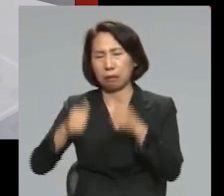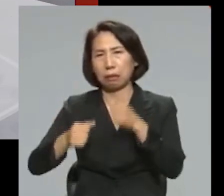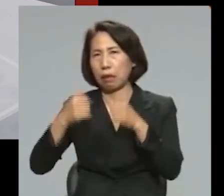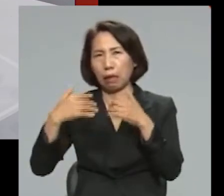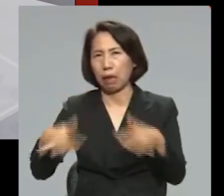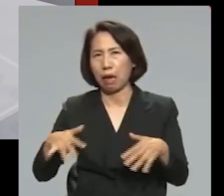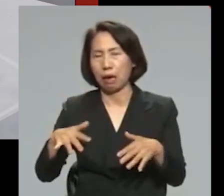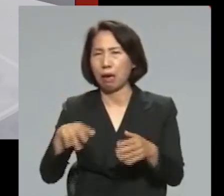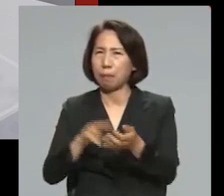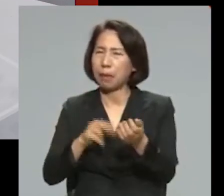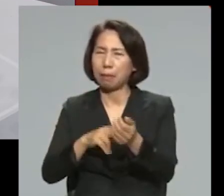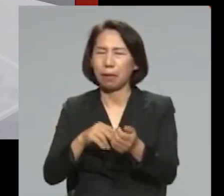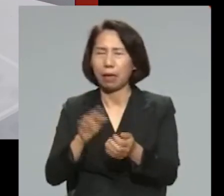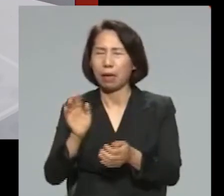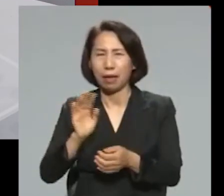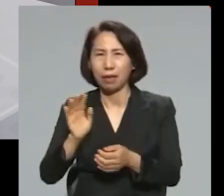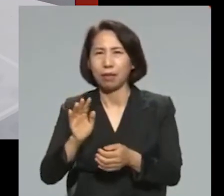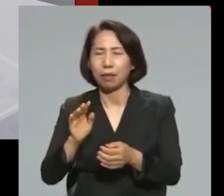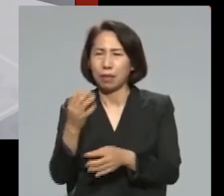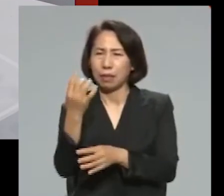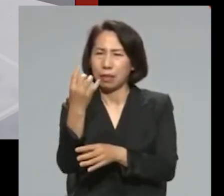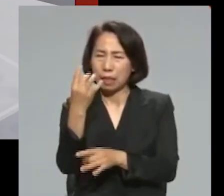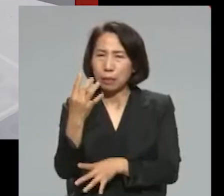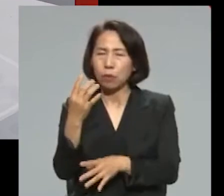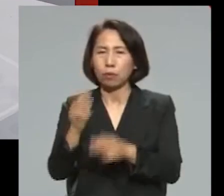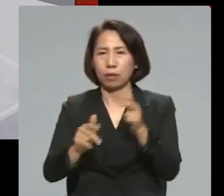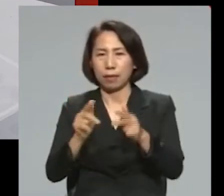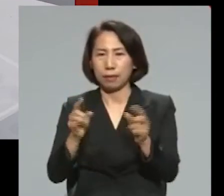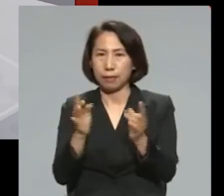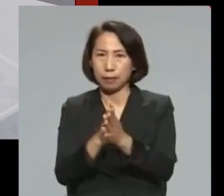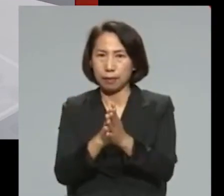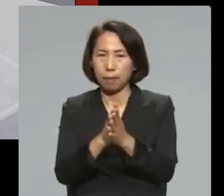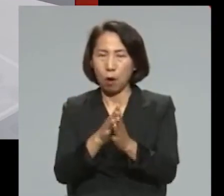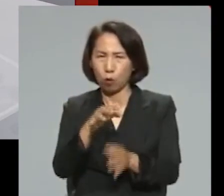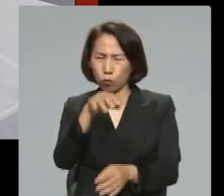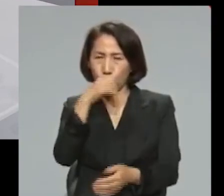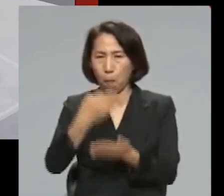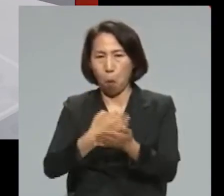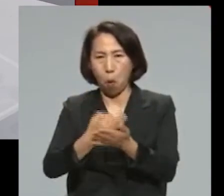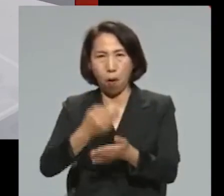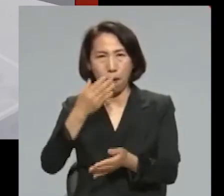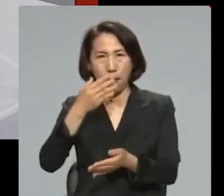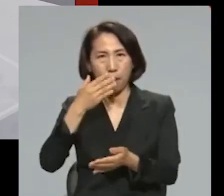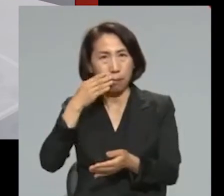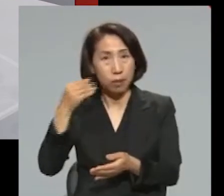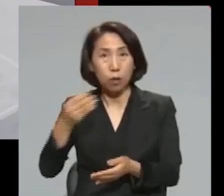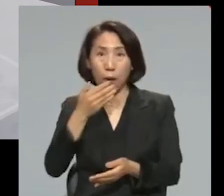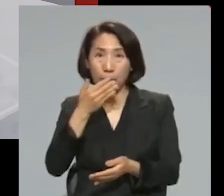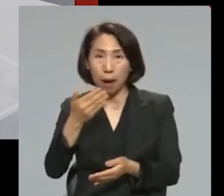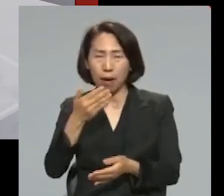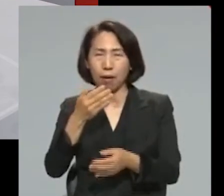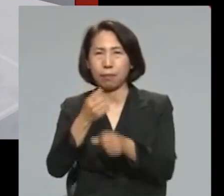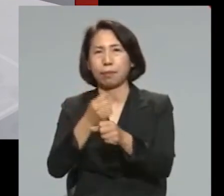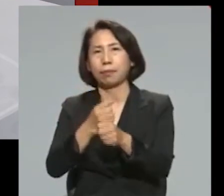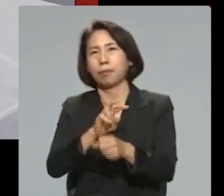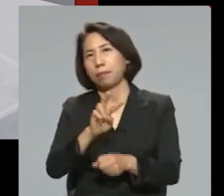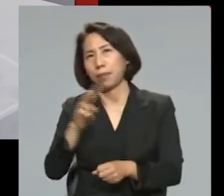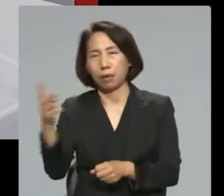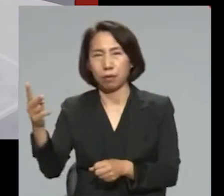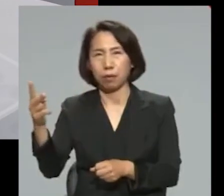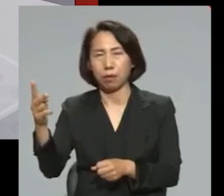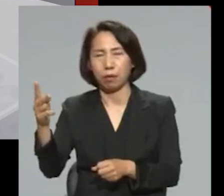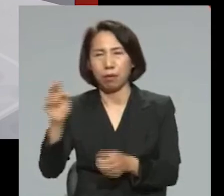있습니다. 뿌리 산업 직접화를 통해서 고부가 제품으로 만들어서 전략